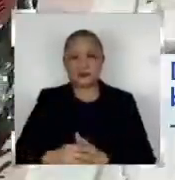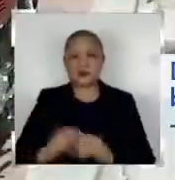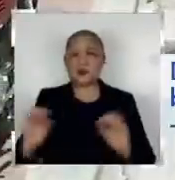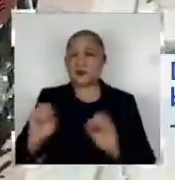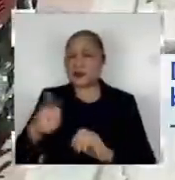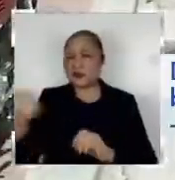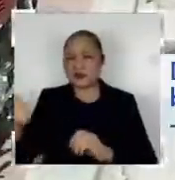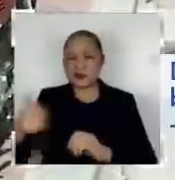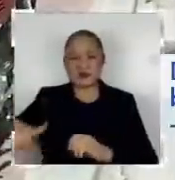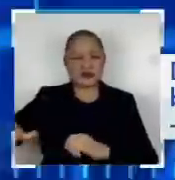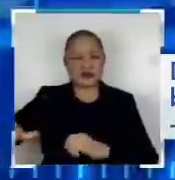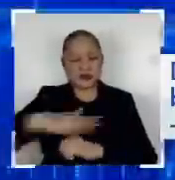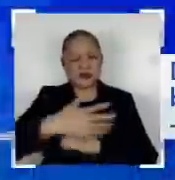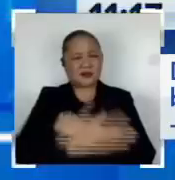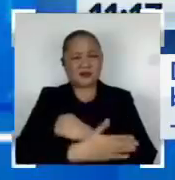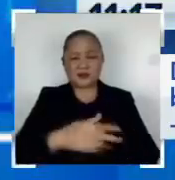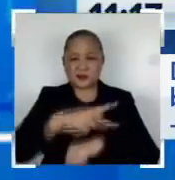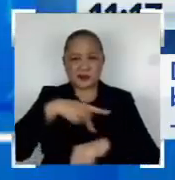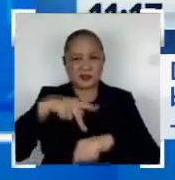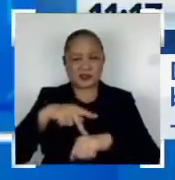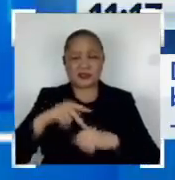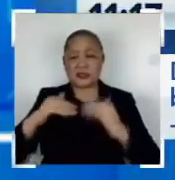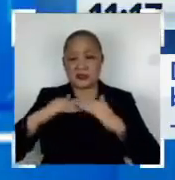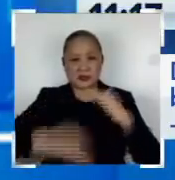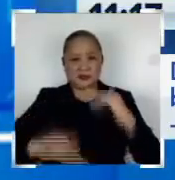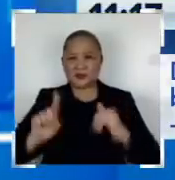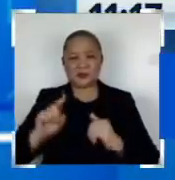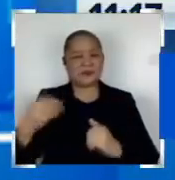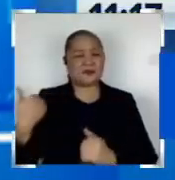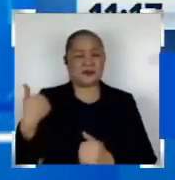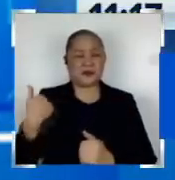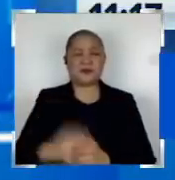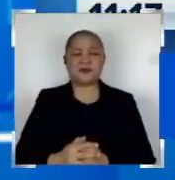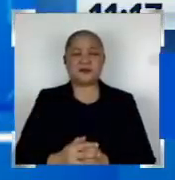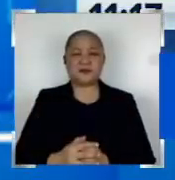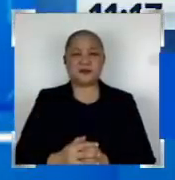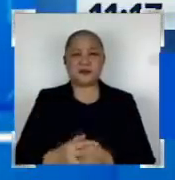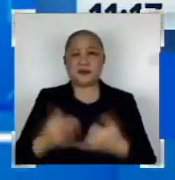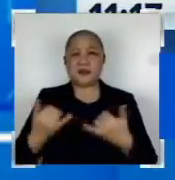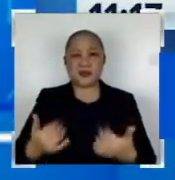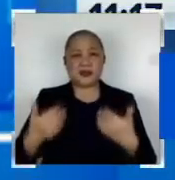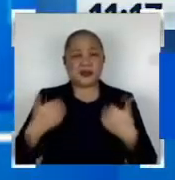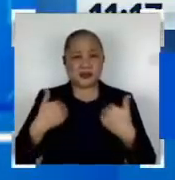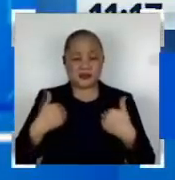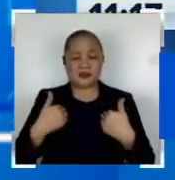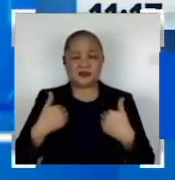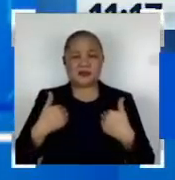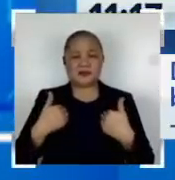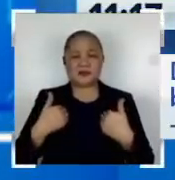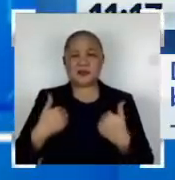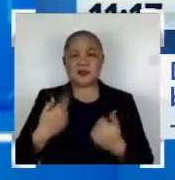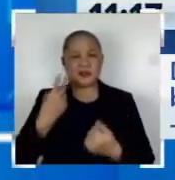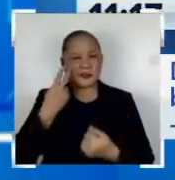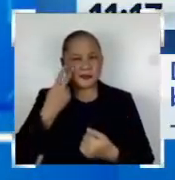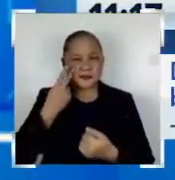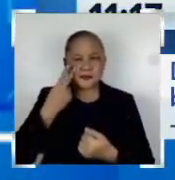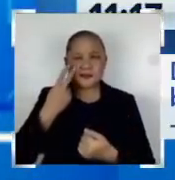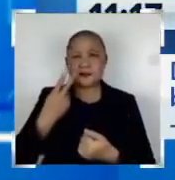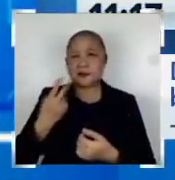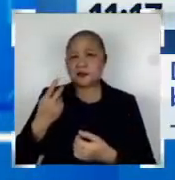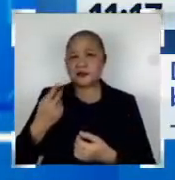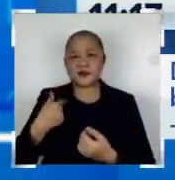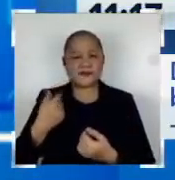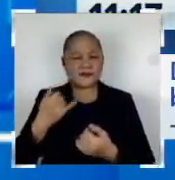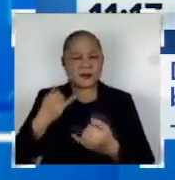na inilagay sa alert level 1. Sa ngayon po, meron pa po kaming tinitweak at pina-finalize na